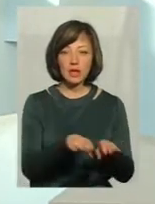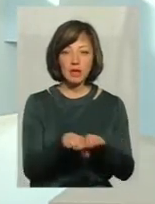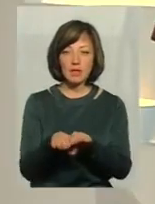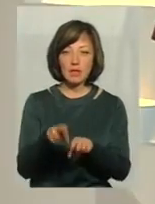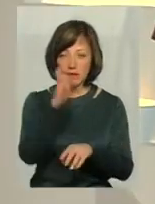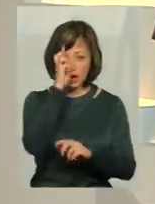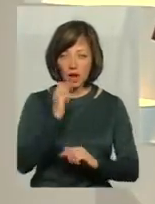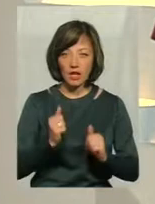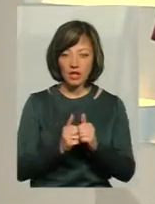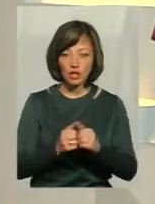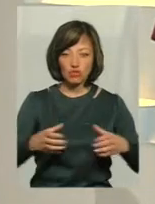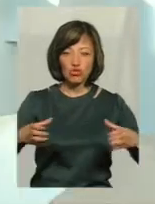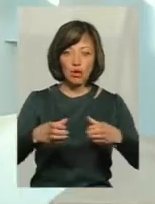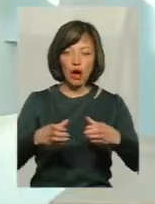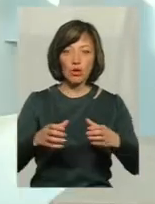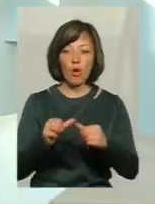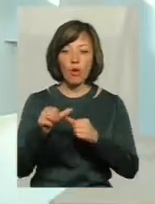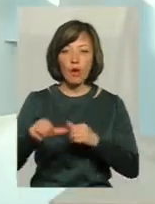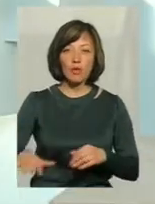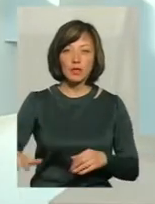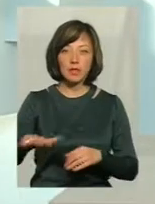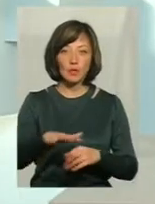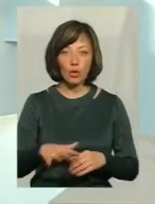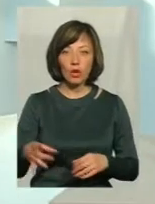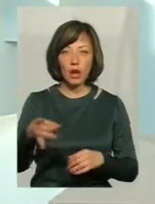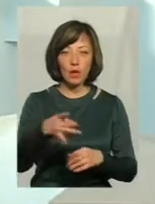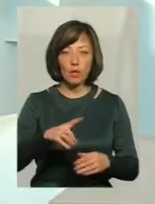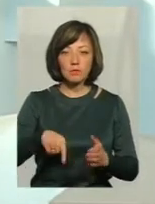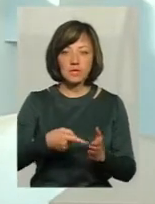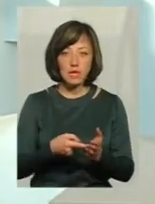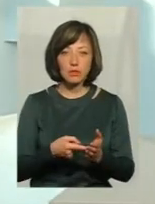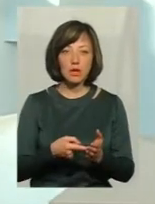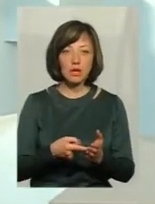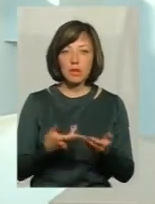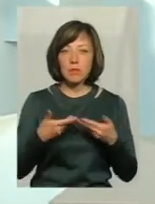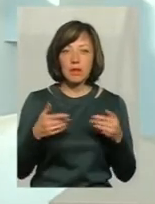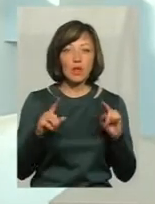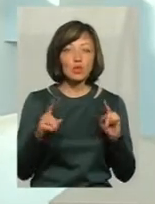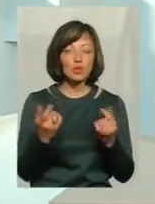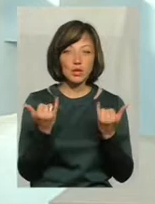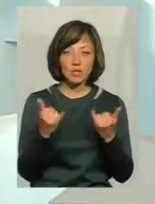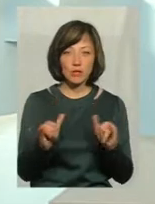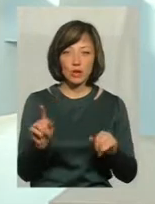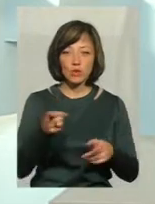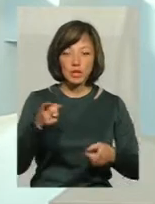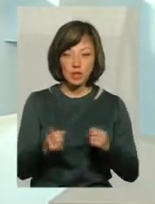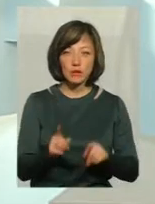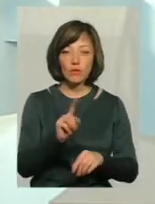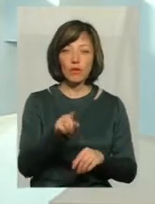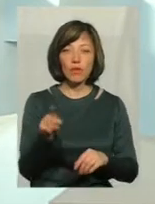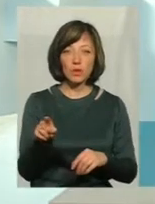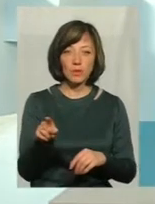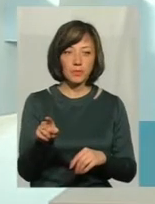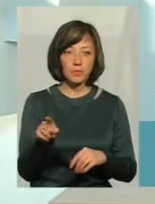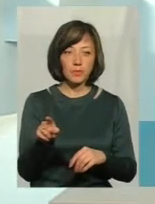країни, штату, а на рівні там окремої території, району, містечка. Тобто мене дуже здивувало те, що дійсно вони,